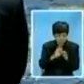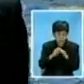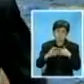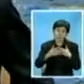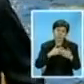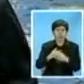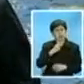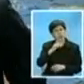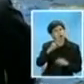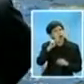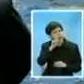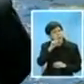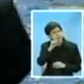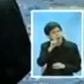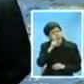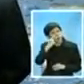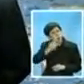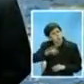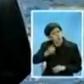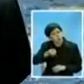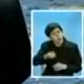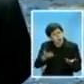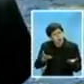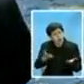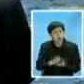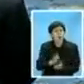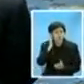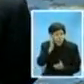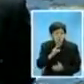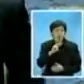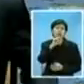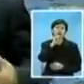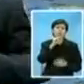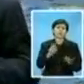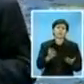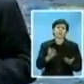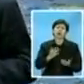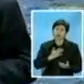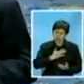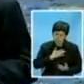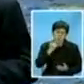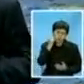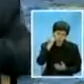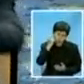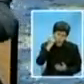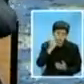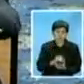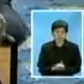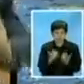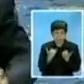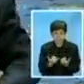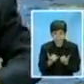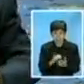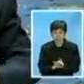ไรแต่นี่ไปน้ำดุยดุยดุยดุยดุยดุยดุยพรุ่งนี้ก็น้ำอีกท่านประธานครับเราเข้าใจดีครับท่านประธานว่าส